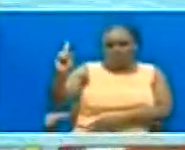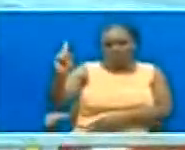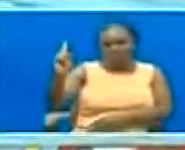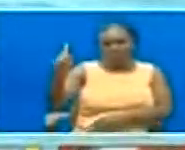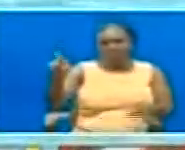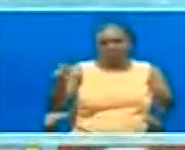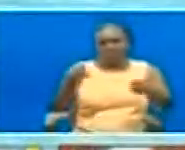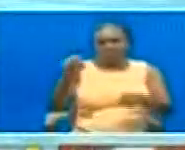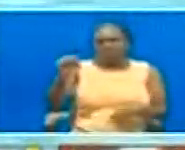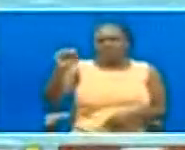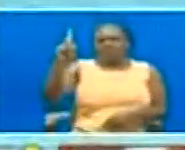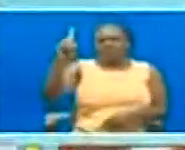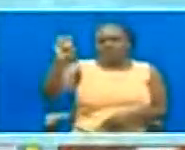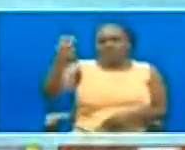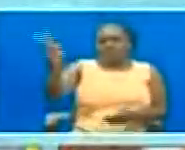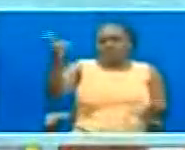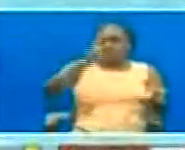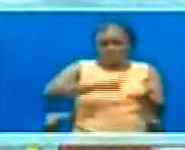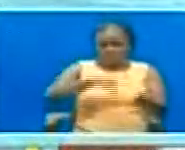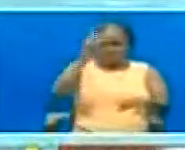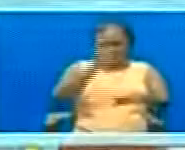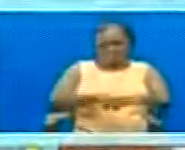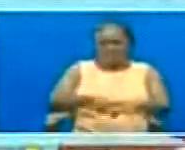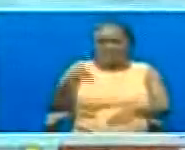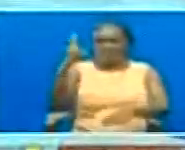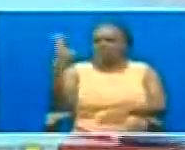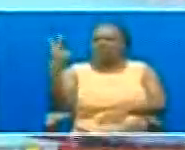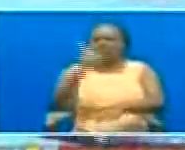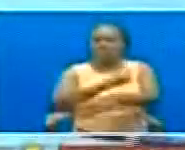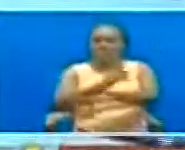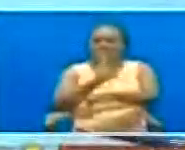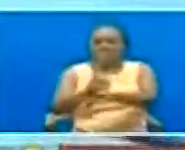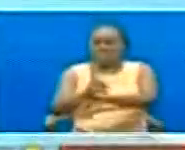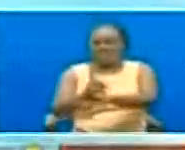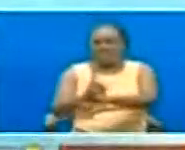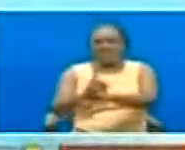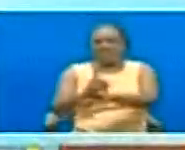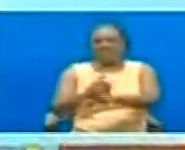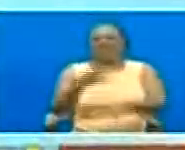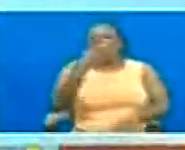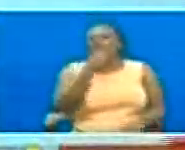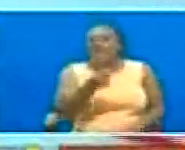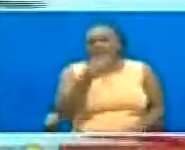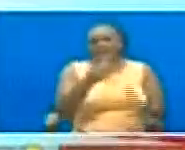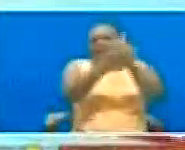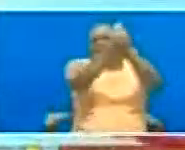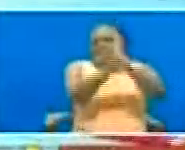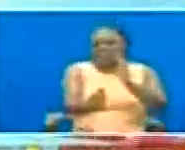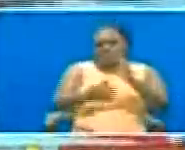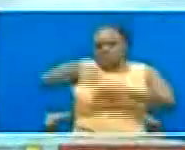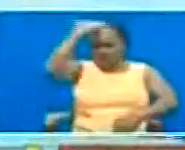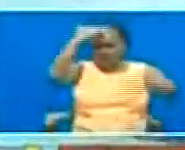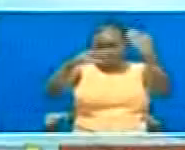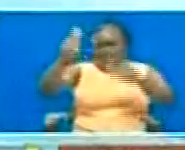na Mulemi Sydney na kuandikisha muda wa dakika 2:14. Katika upande wa wanaume, shupavu kutoka chuo kikuu